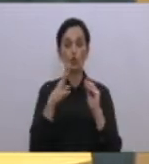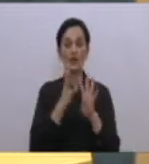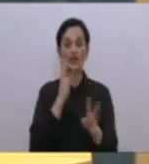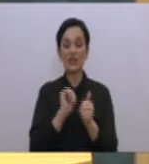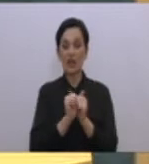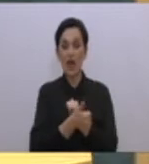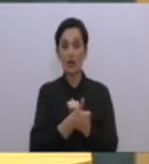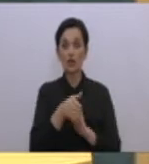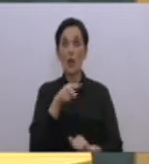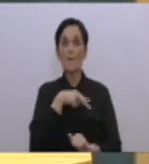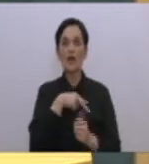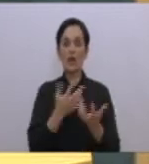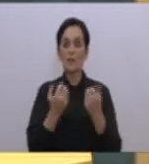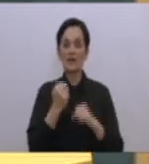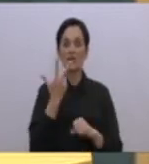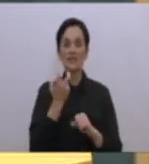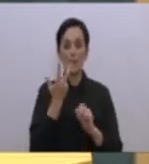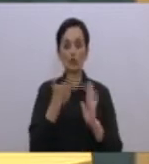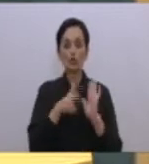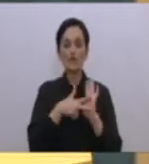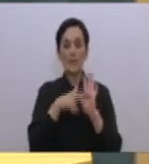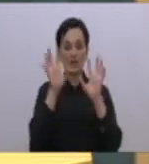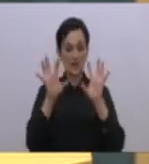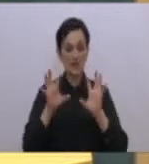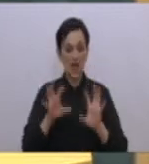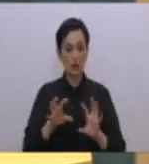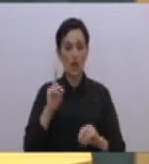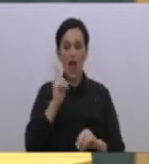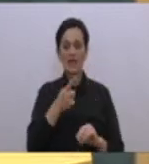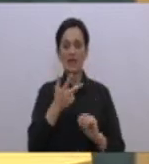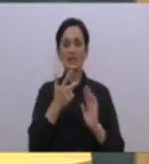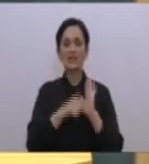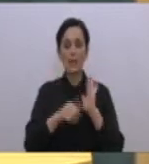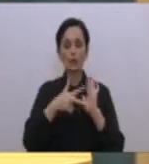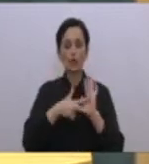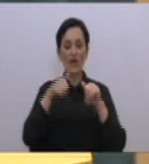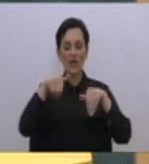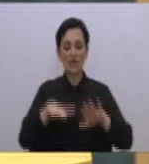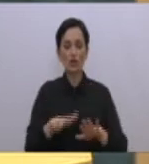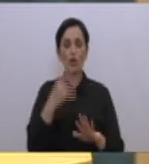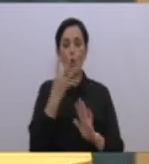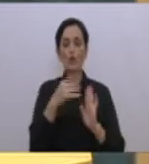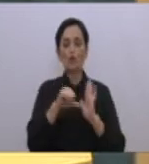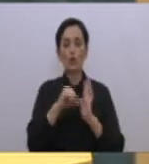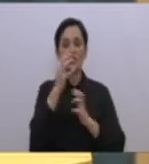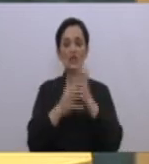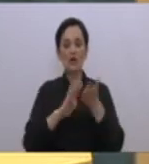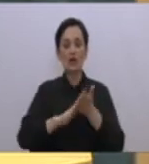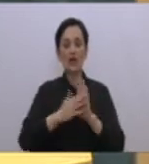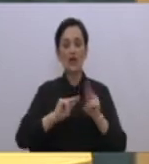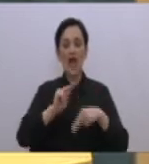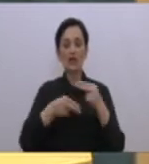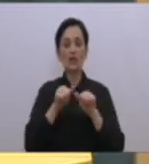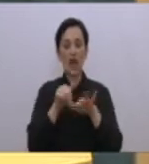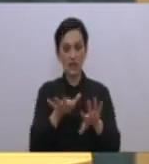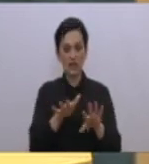რიგარეში. Პარლამენტმა მიიღო 338 კანონი, 1068 დადგენილება, მოახდინა 46 საერთაშორისო ხელშეკრულების